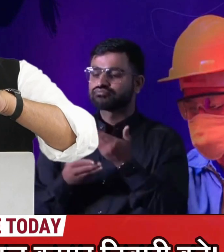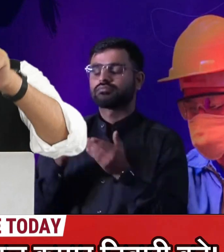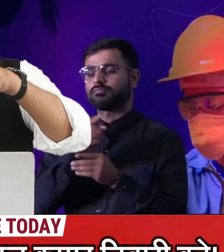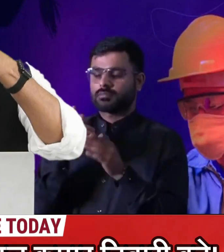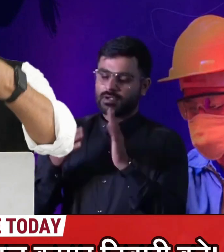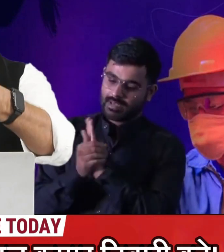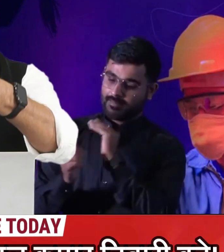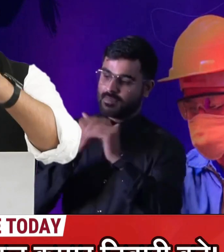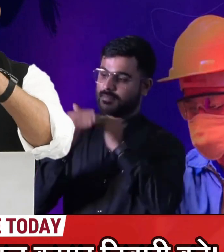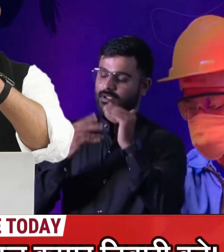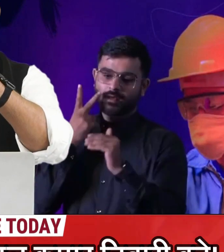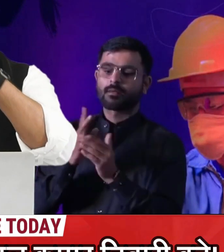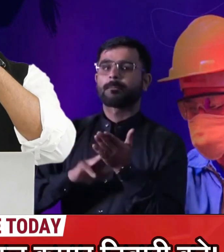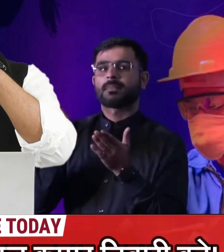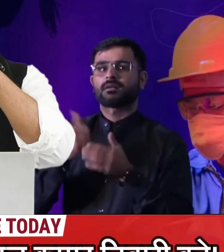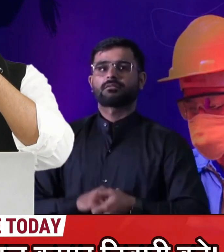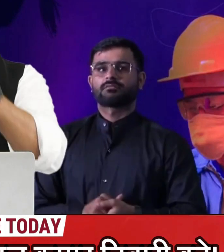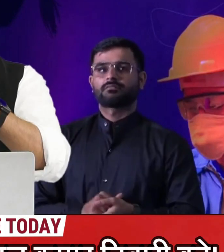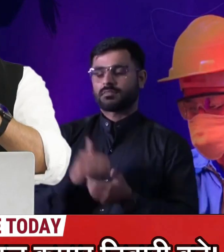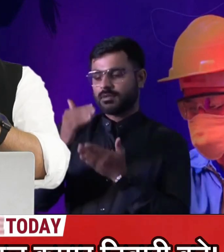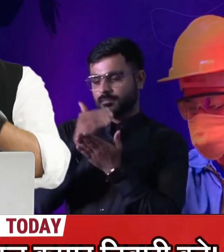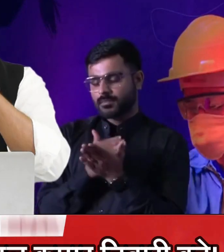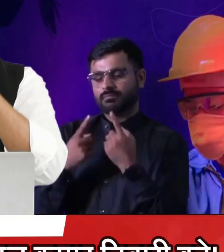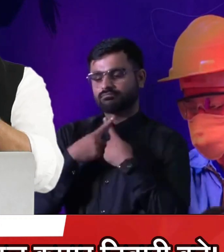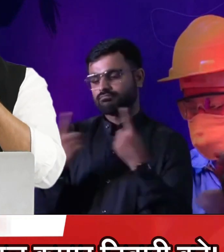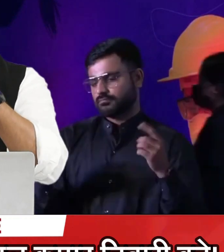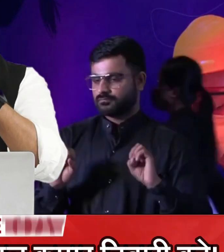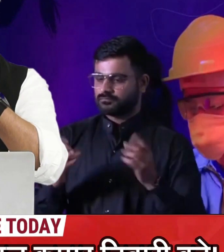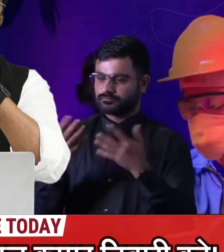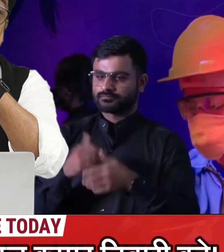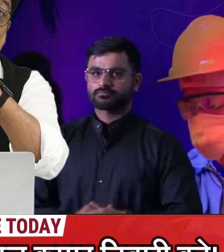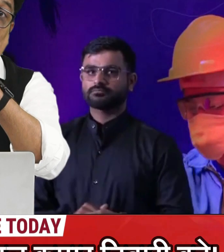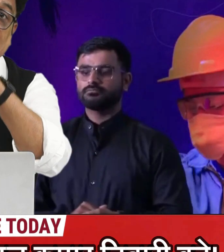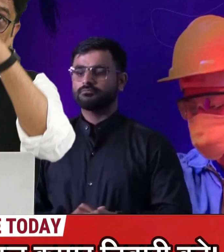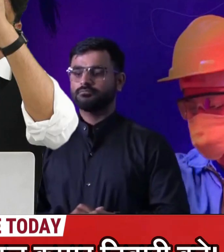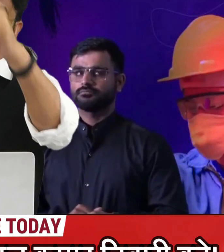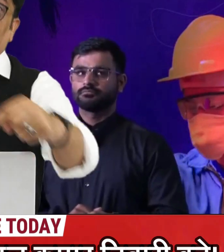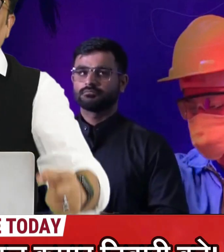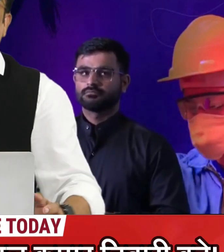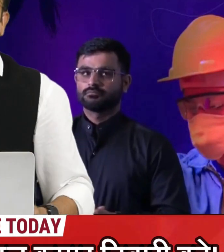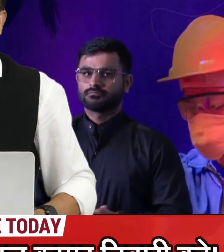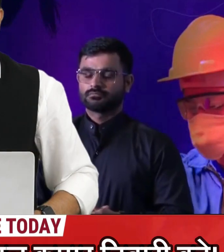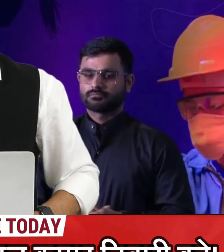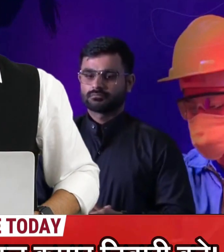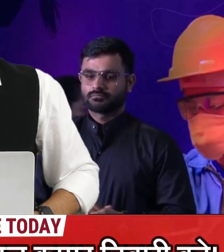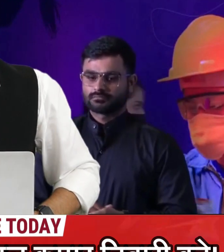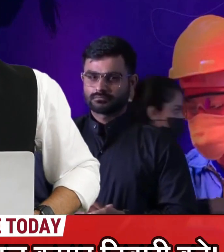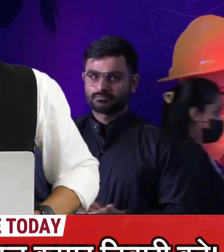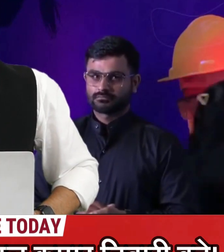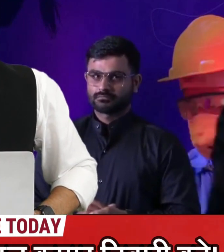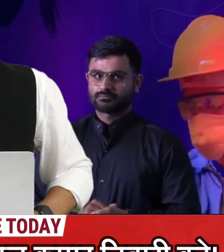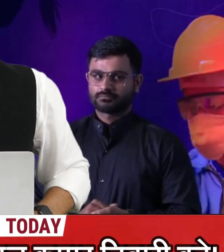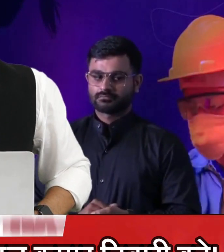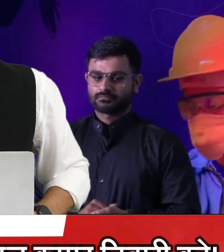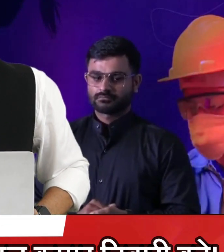भी कोई कुछ आए ताकि आप लोग वो देख सको। नहीं तो ये लास्ट मौका है, मैं आप लोगों को बता दे रहा हूं। आज तक के लिए इतना ही, आप अपना ख्याल